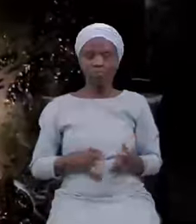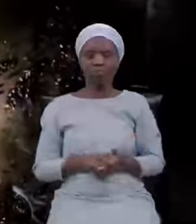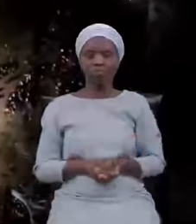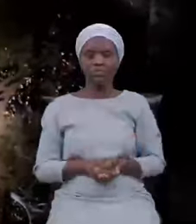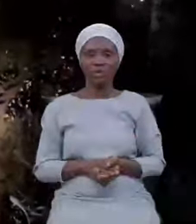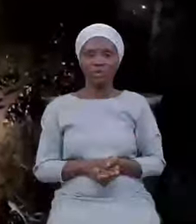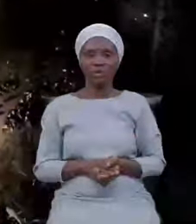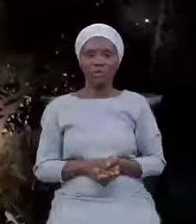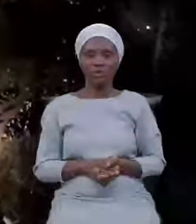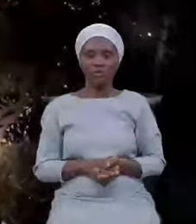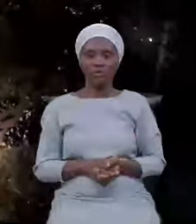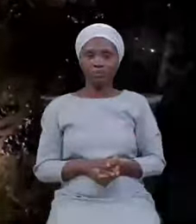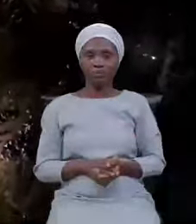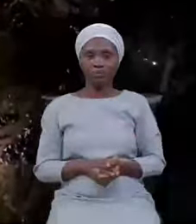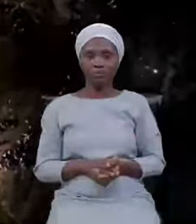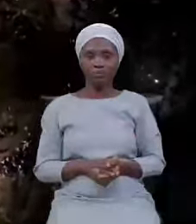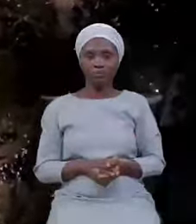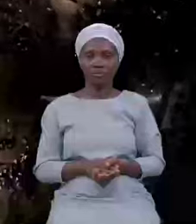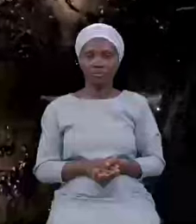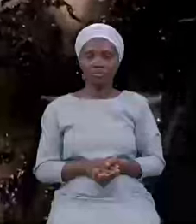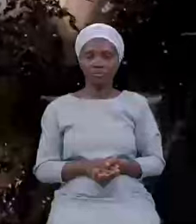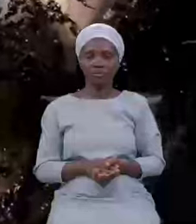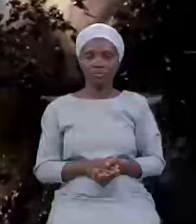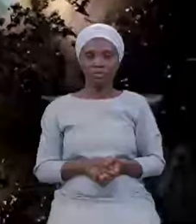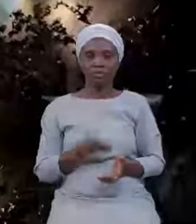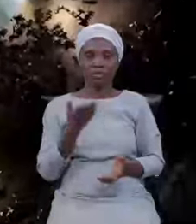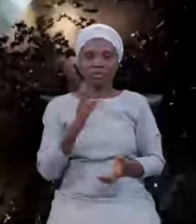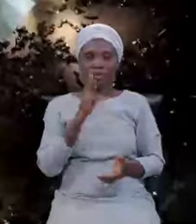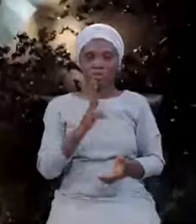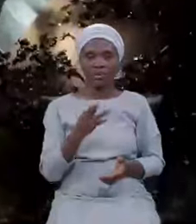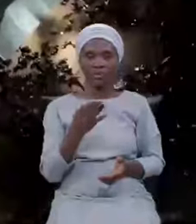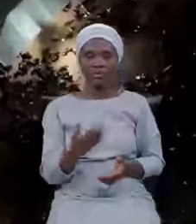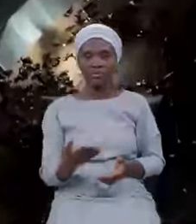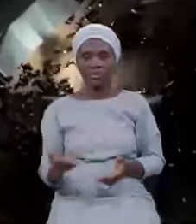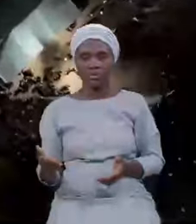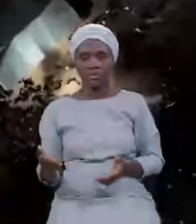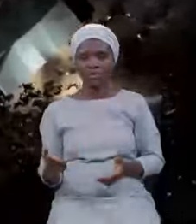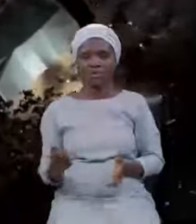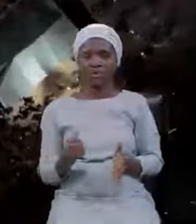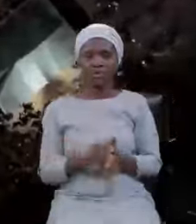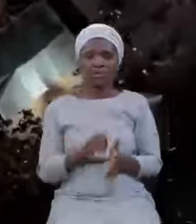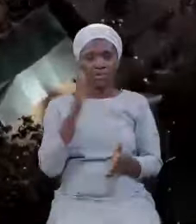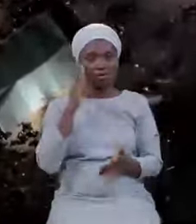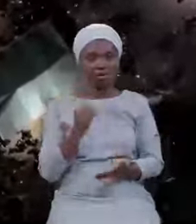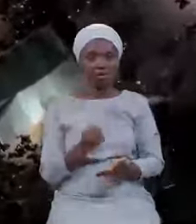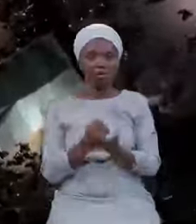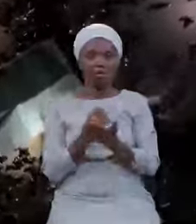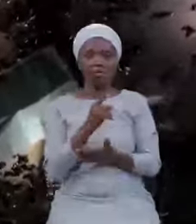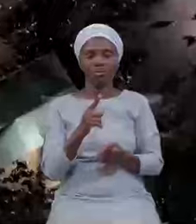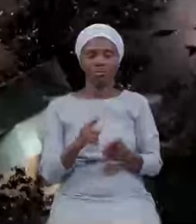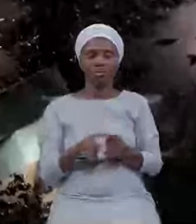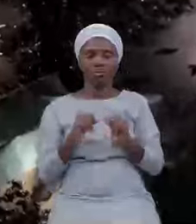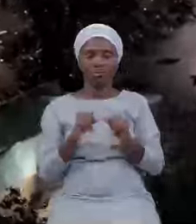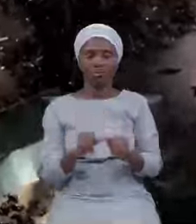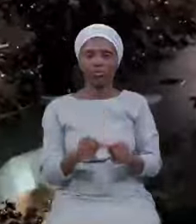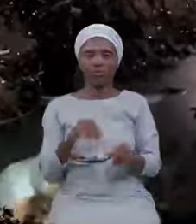mains. Donc, occupons-nous d'eux rapidement, s'il vous plaît, en attendant que l'homme de Dieu ne